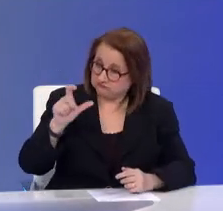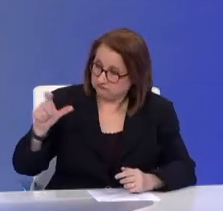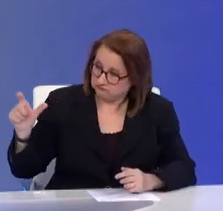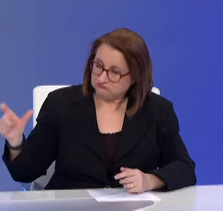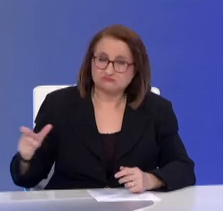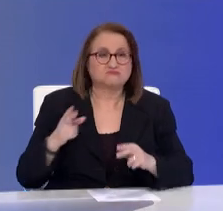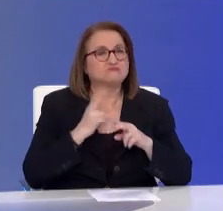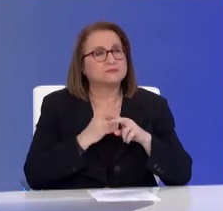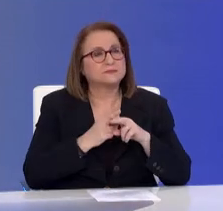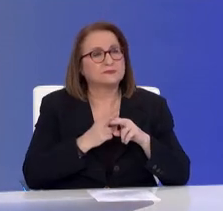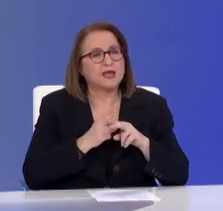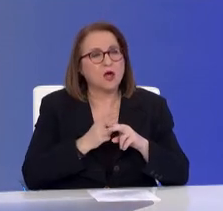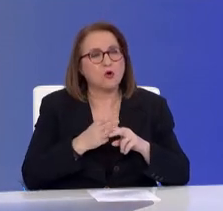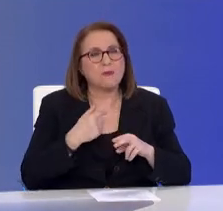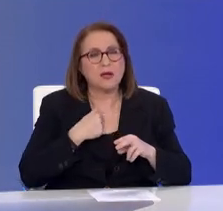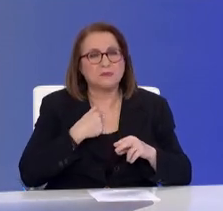και ότι